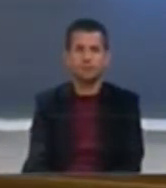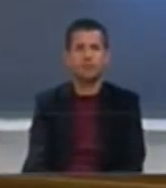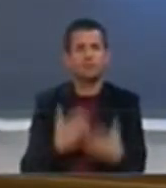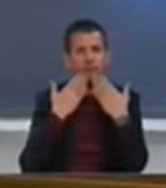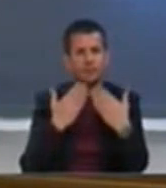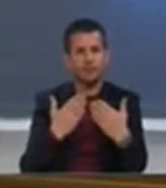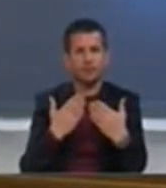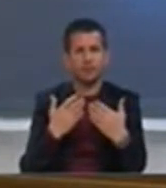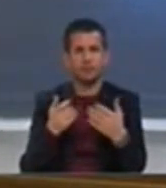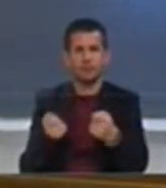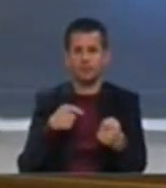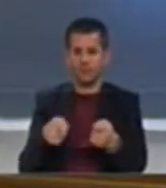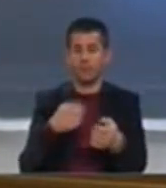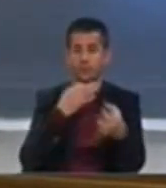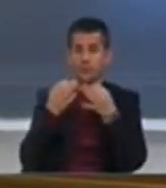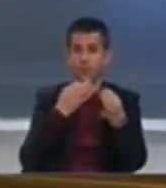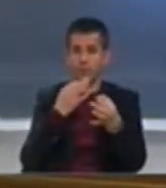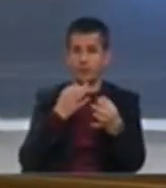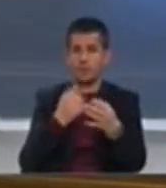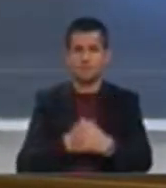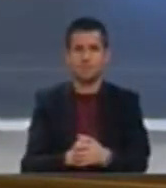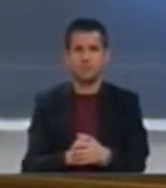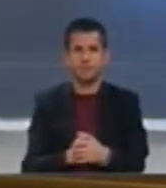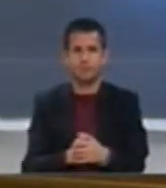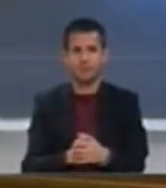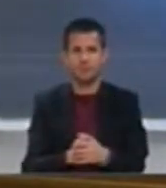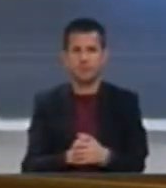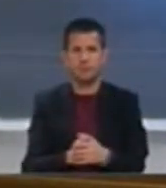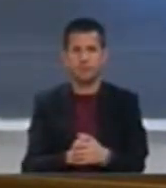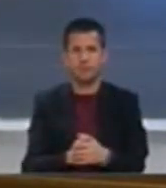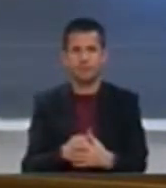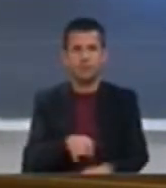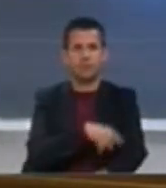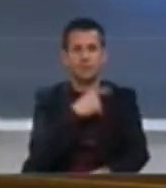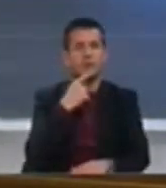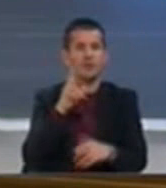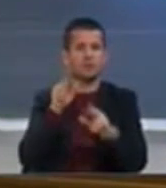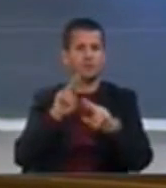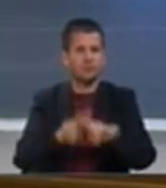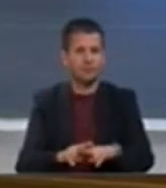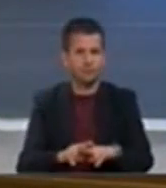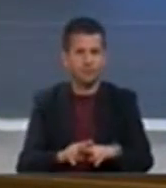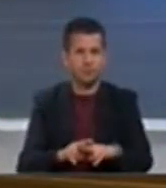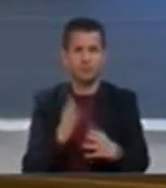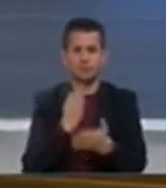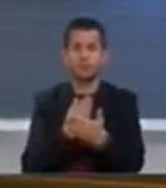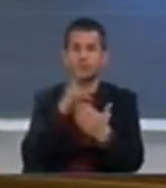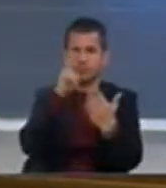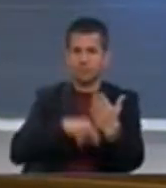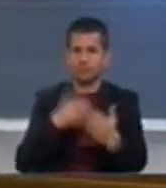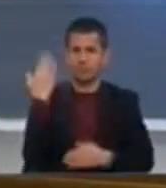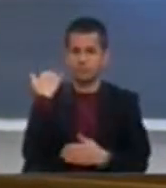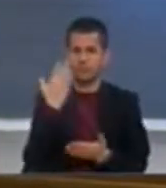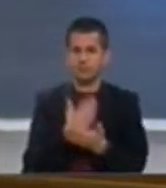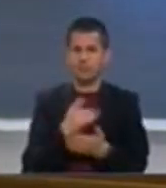Falendit, kryesues, kjo është pyetje që është për një kohë gjatë, është dorëzuar me 10 shkurt. Edhe është lexuar edhe një herë në seancë, nuk ka